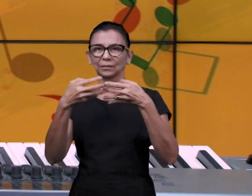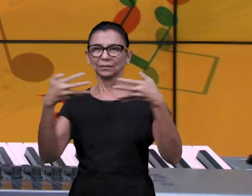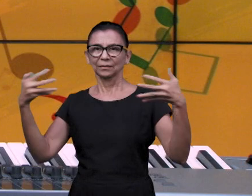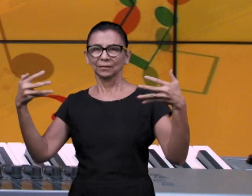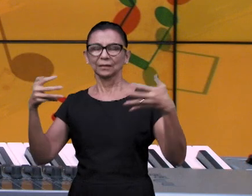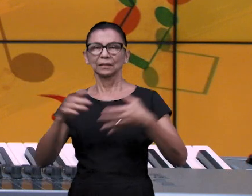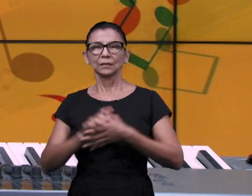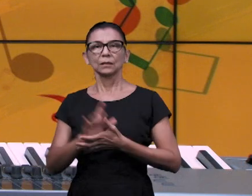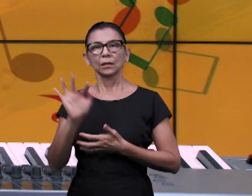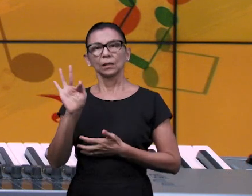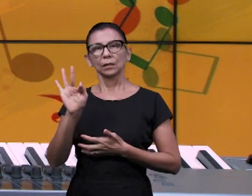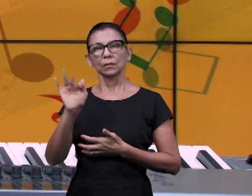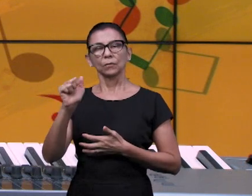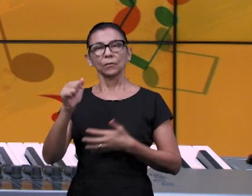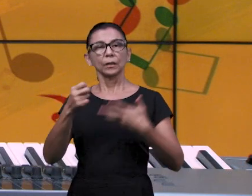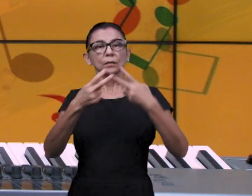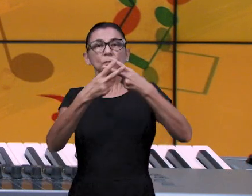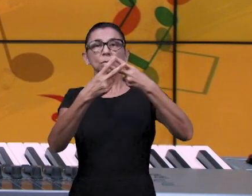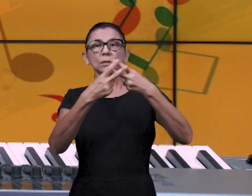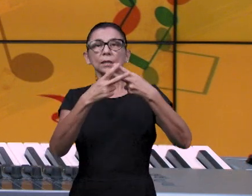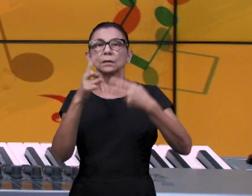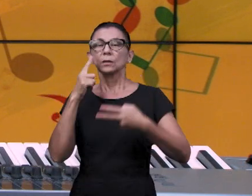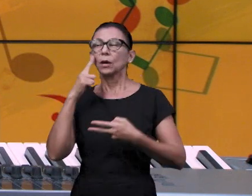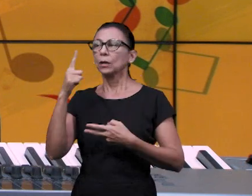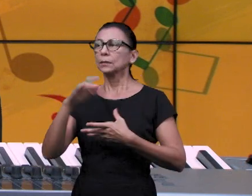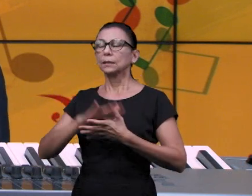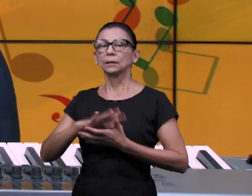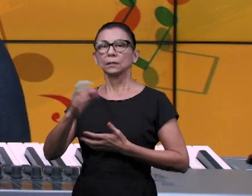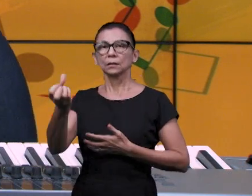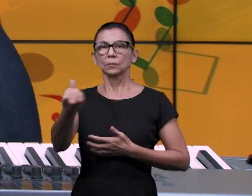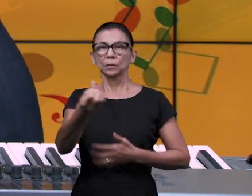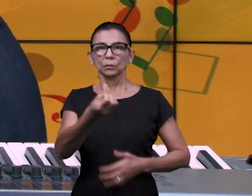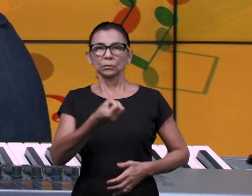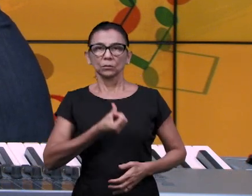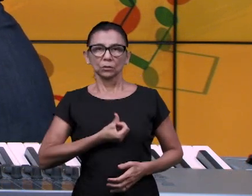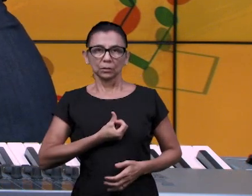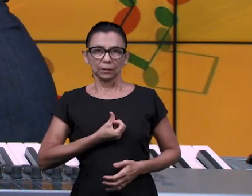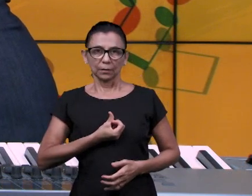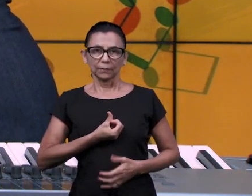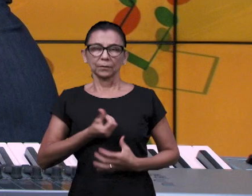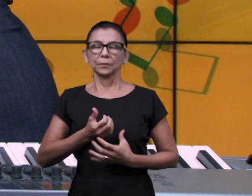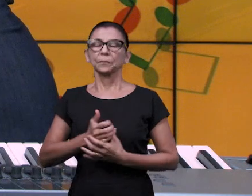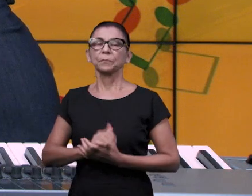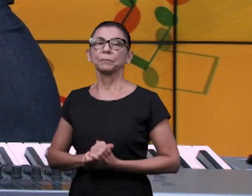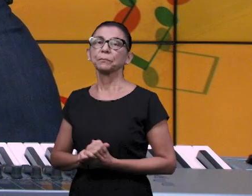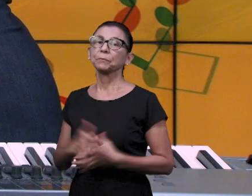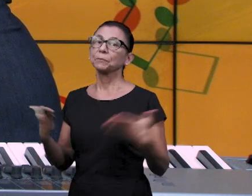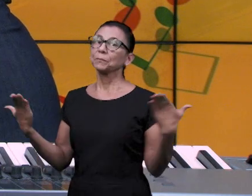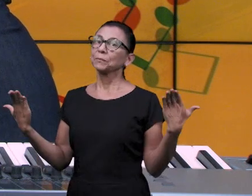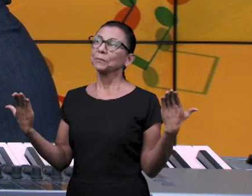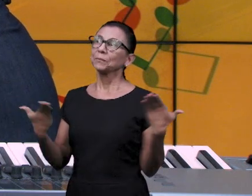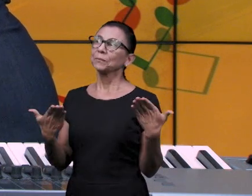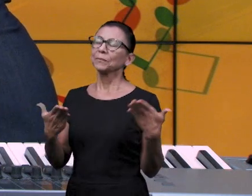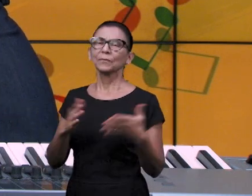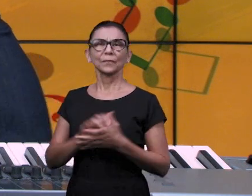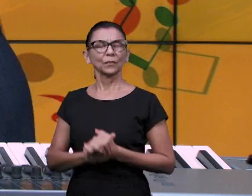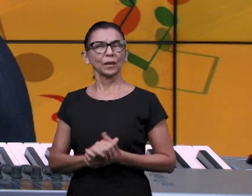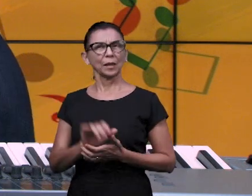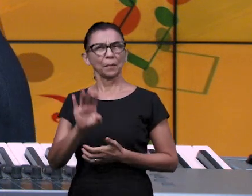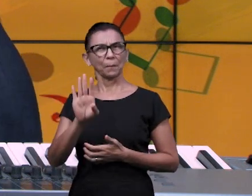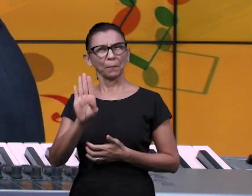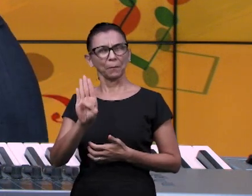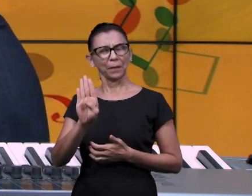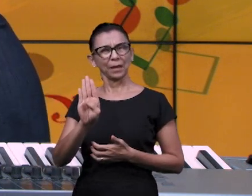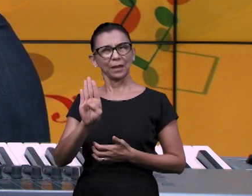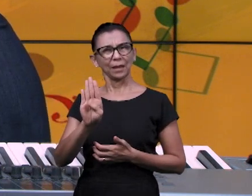jazz, donc il est indiqué dans la formation de la clé. Et maintenant, nous avons le Fa B